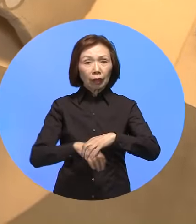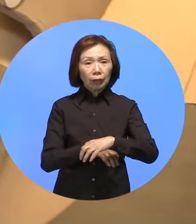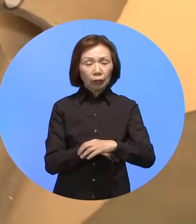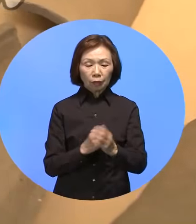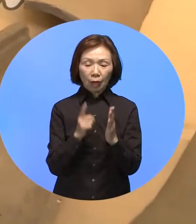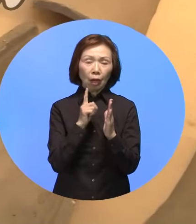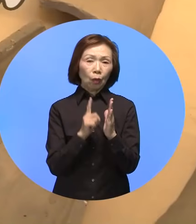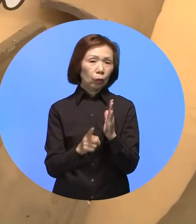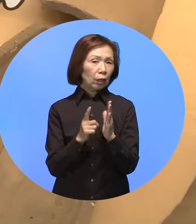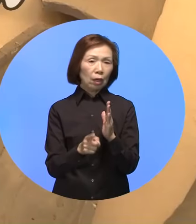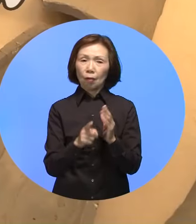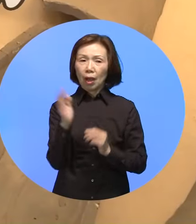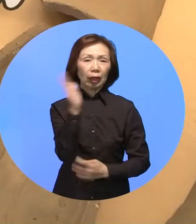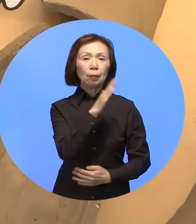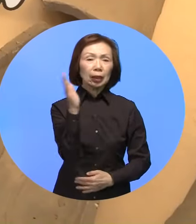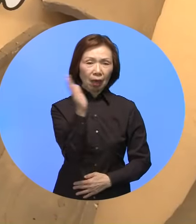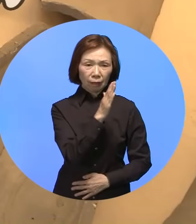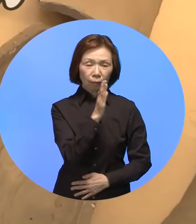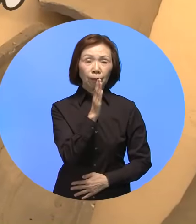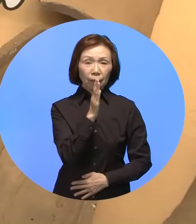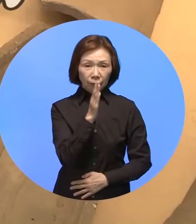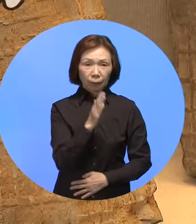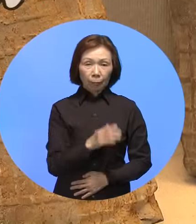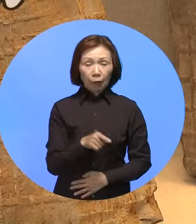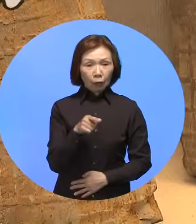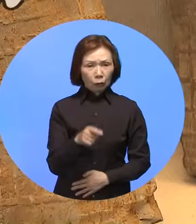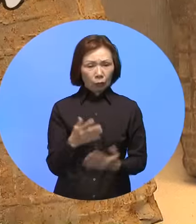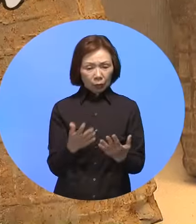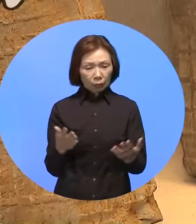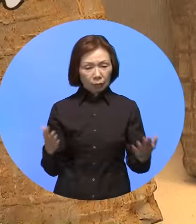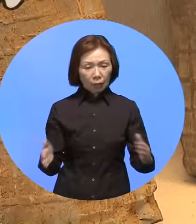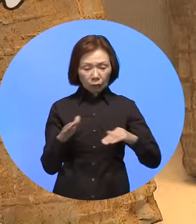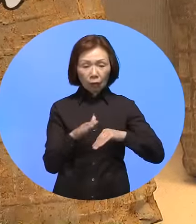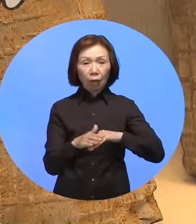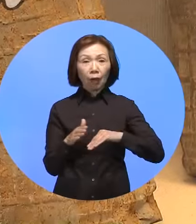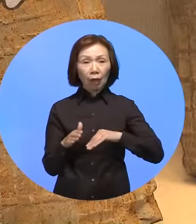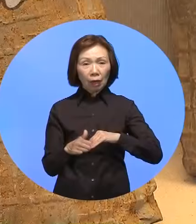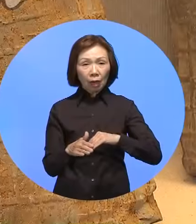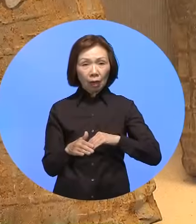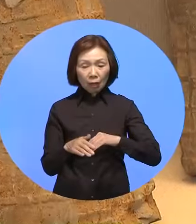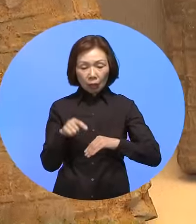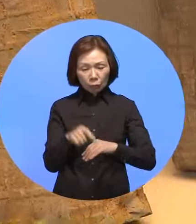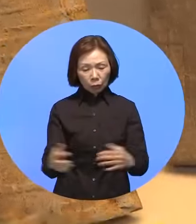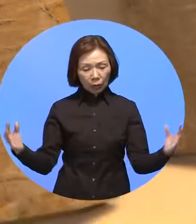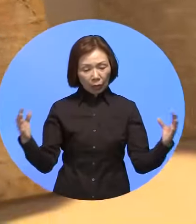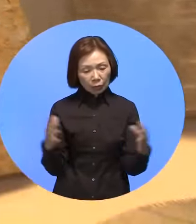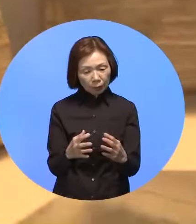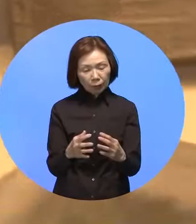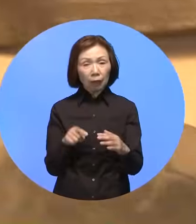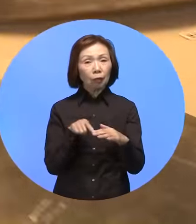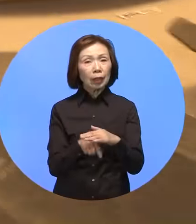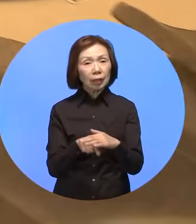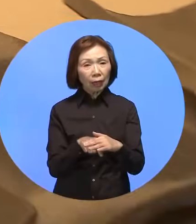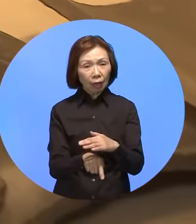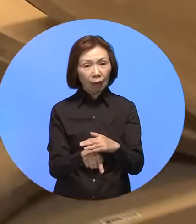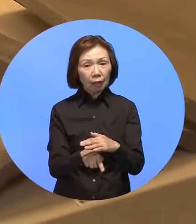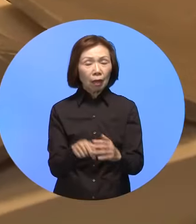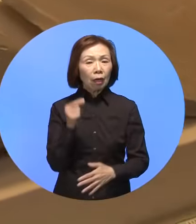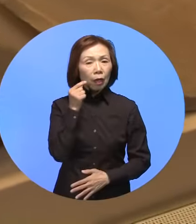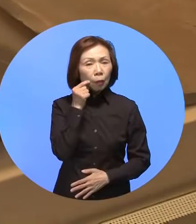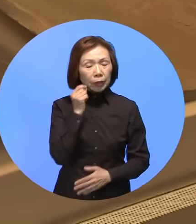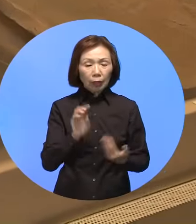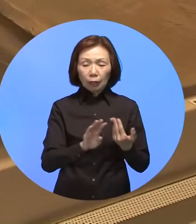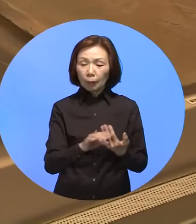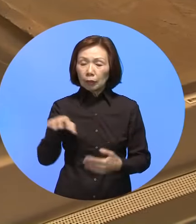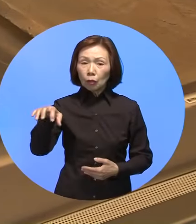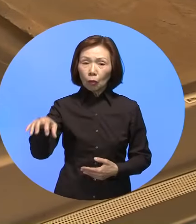存在は確認されておらずこの大量の瓦がなぜここにあるのかもしくはどこかへ運ばれていく